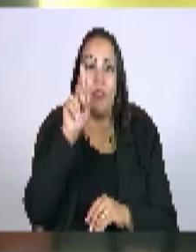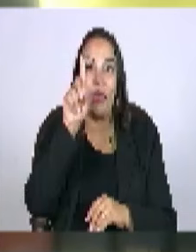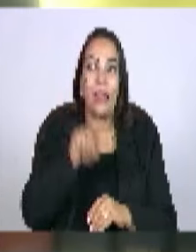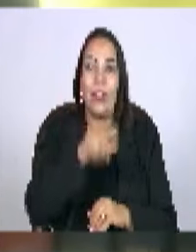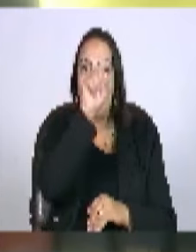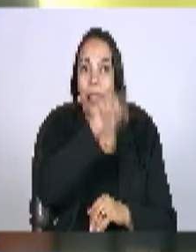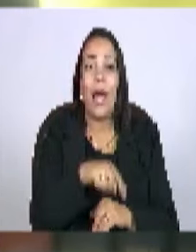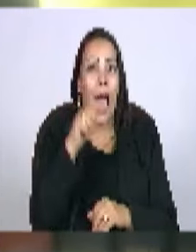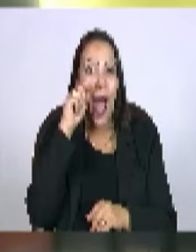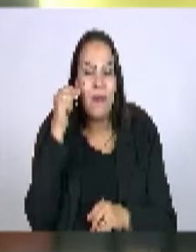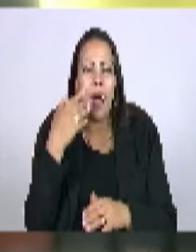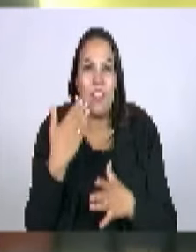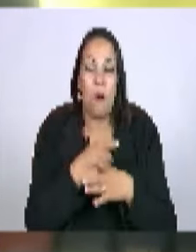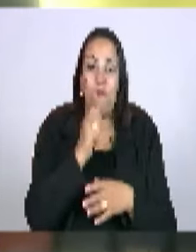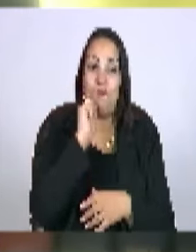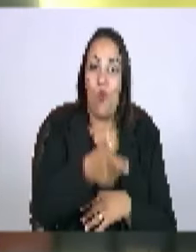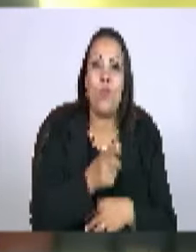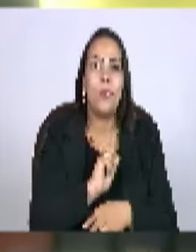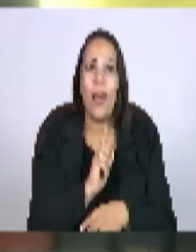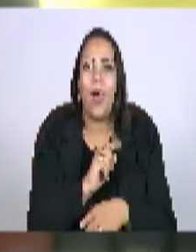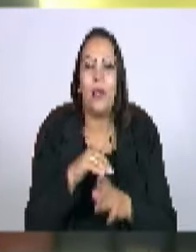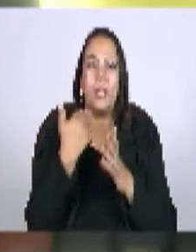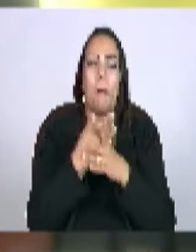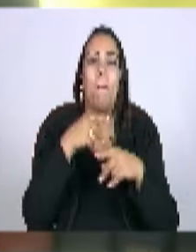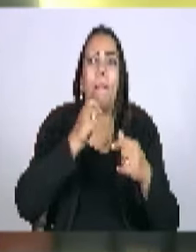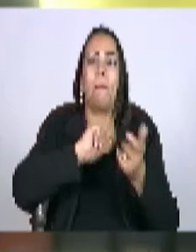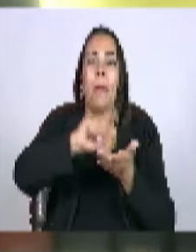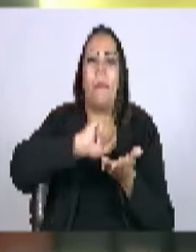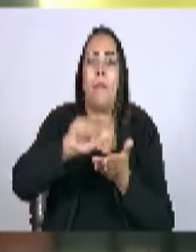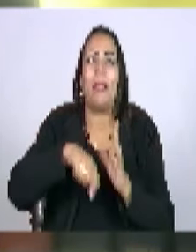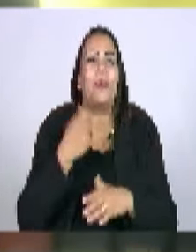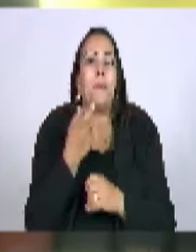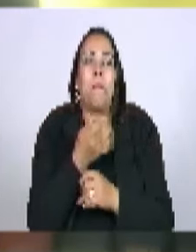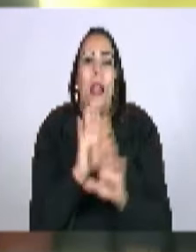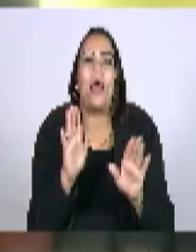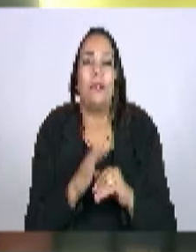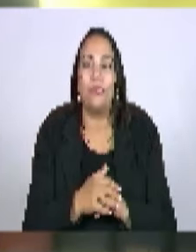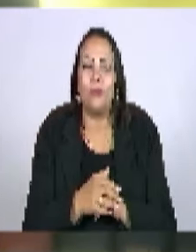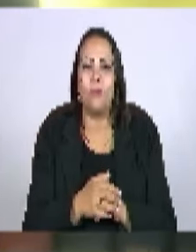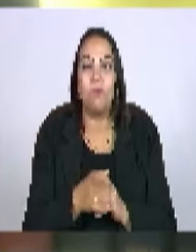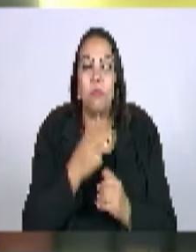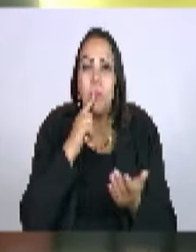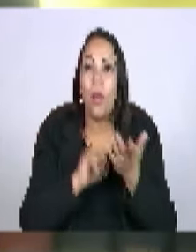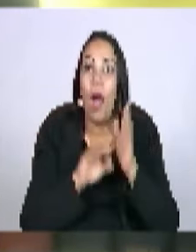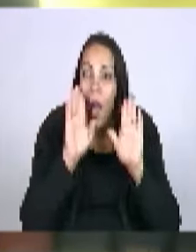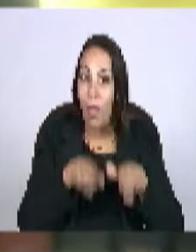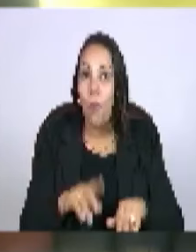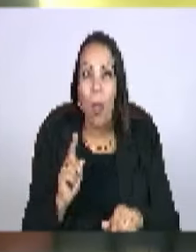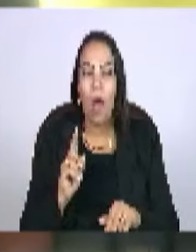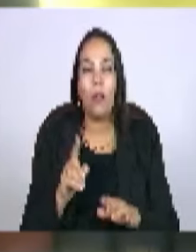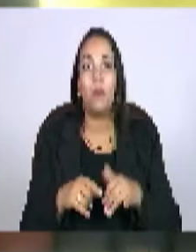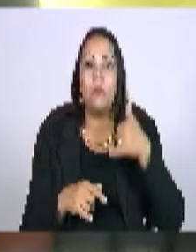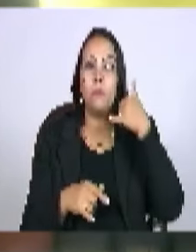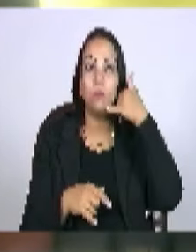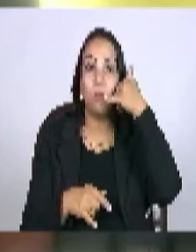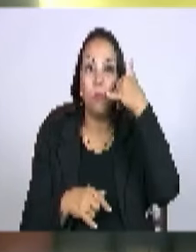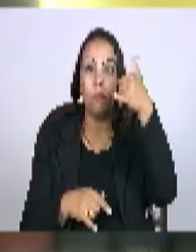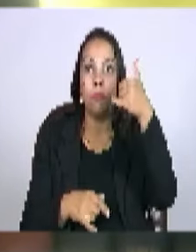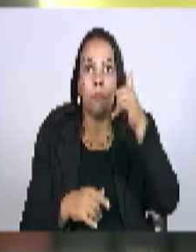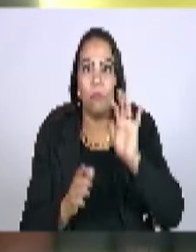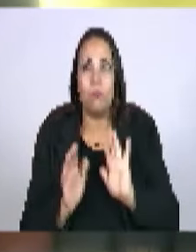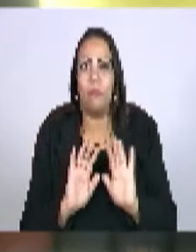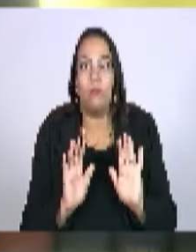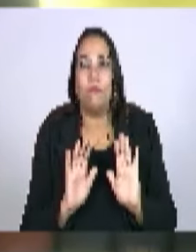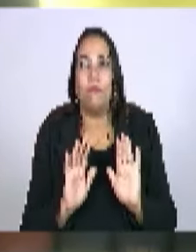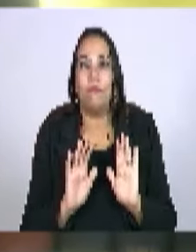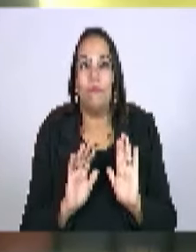فلوس يعني معارفش اذا كان دي حقيقه ولا لا لكن الاتصال الهاتفي دلوقتي يعني عبر المحمول